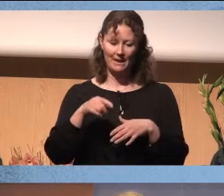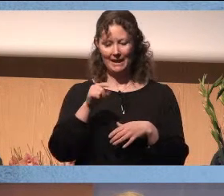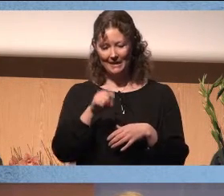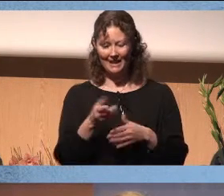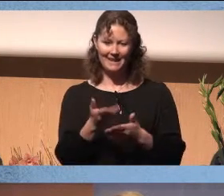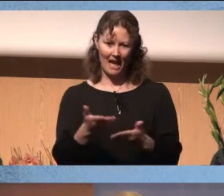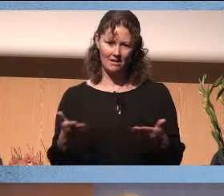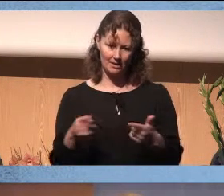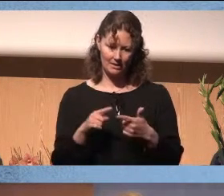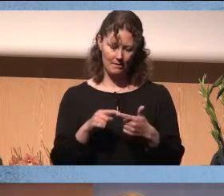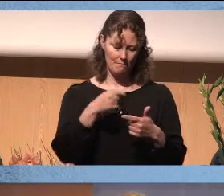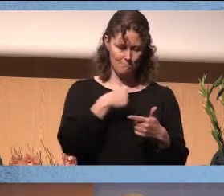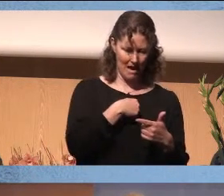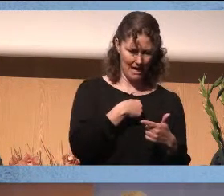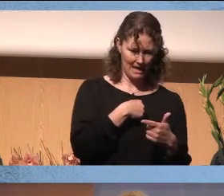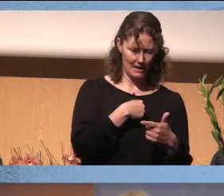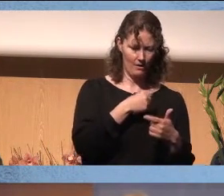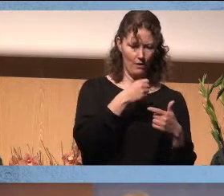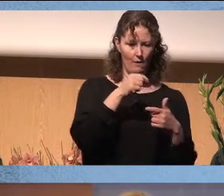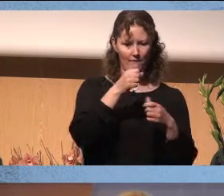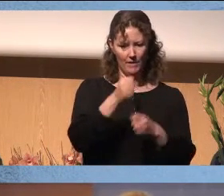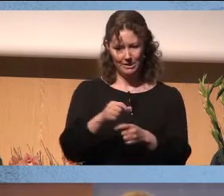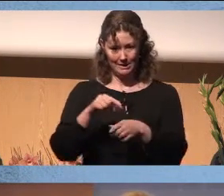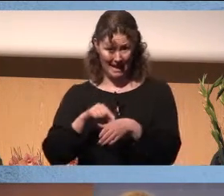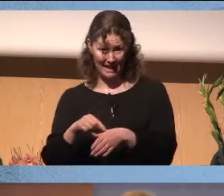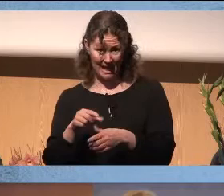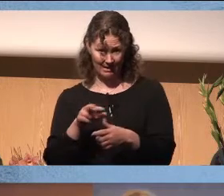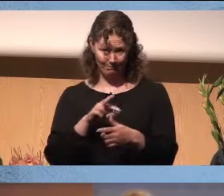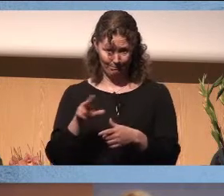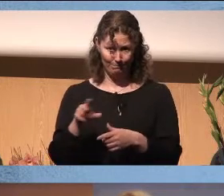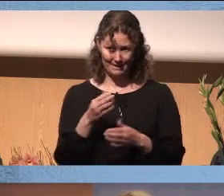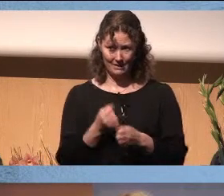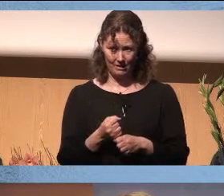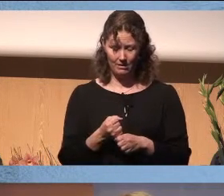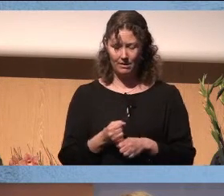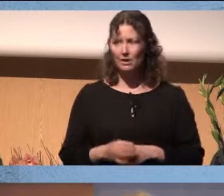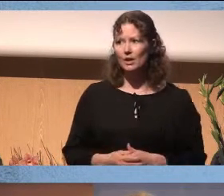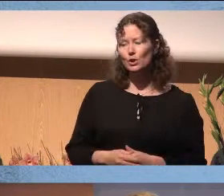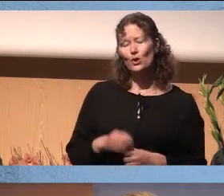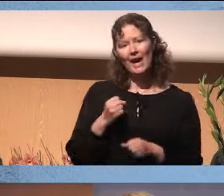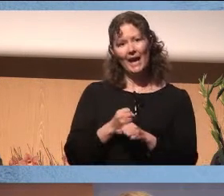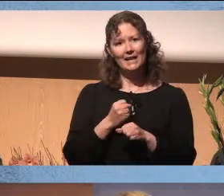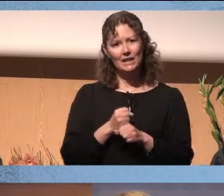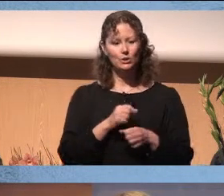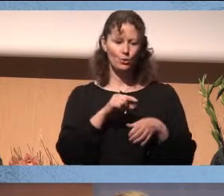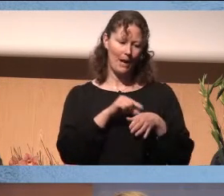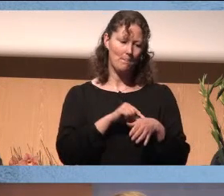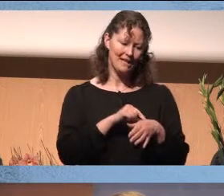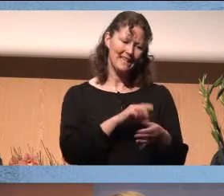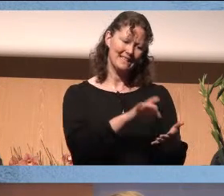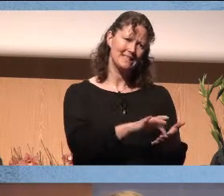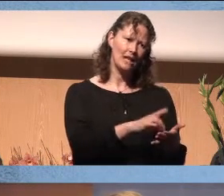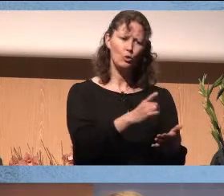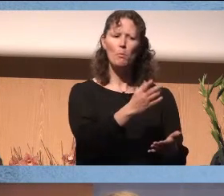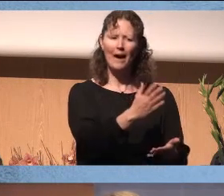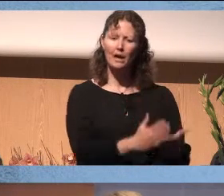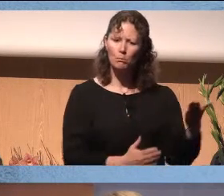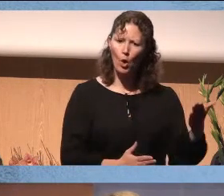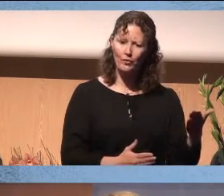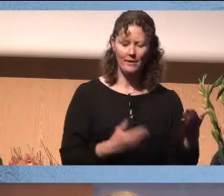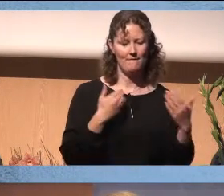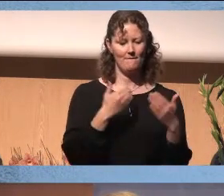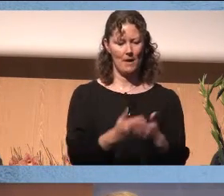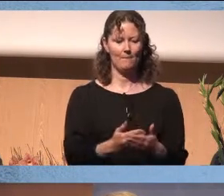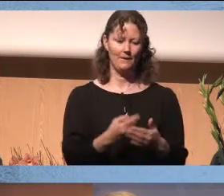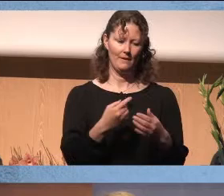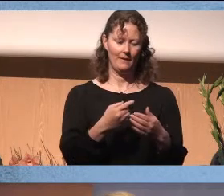tjenesten. Meg og fastlege, ikke sant? Ja. Så det egentlig pasienten I sentrum på en måte, inn til